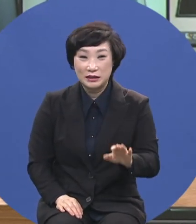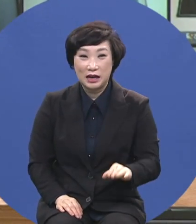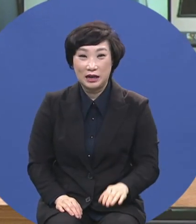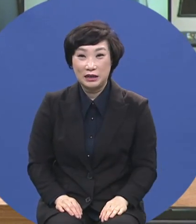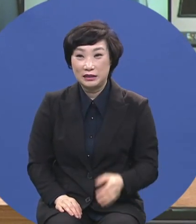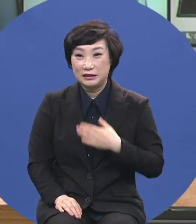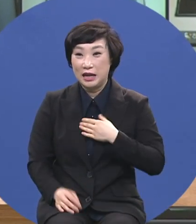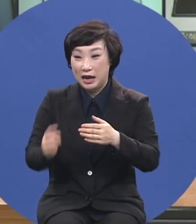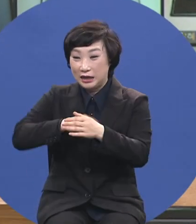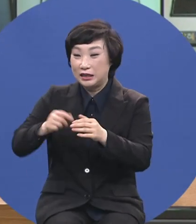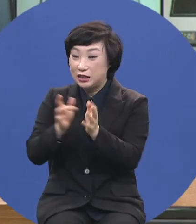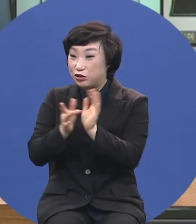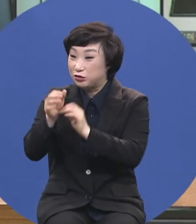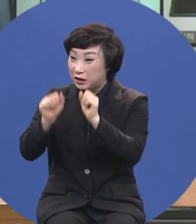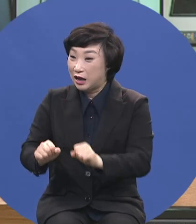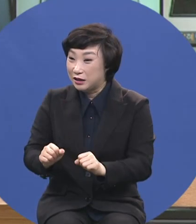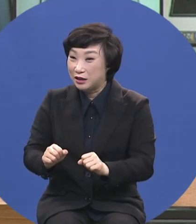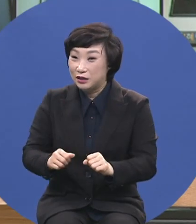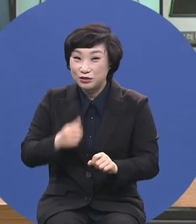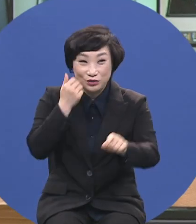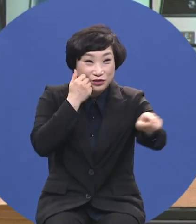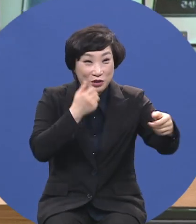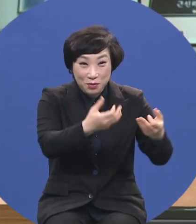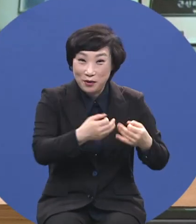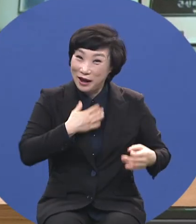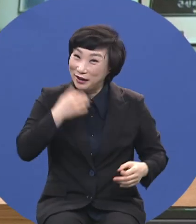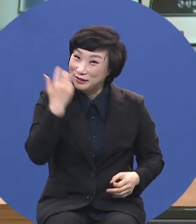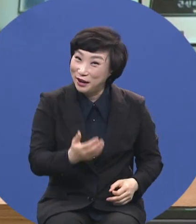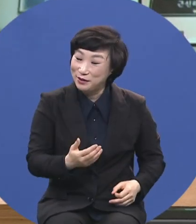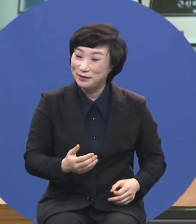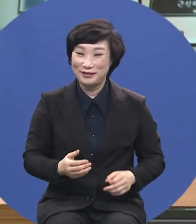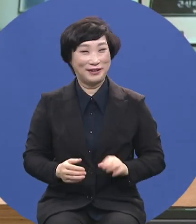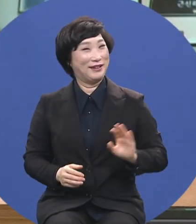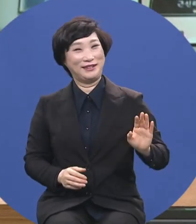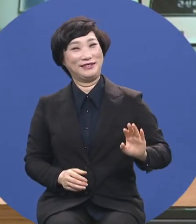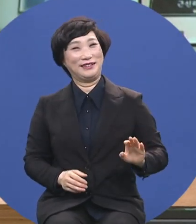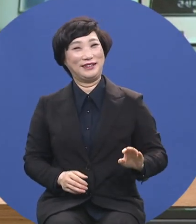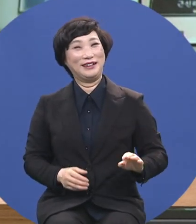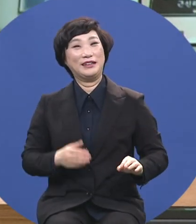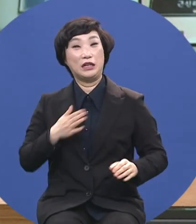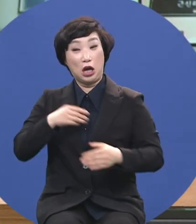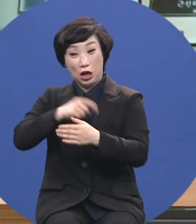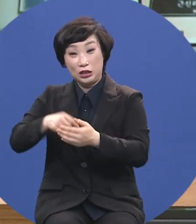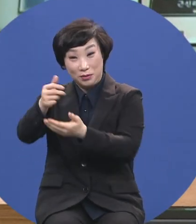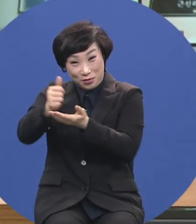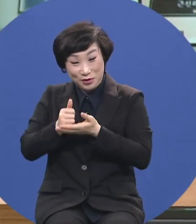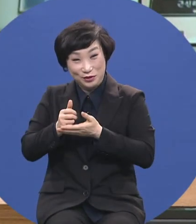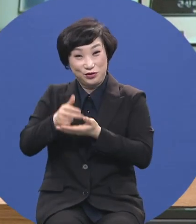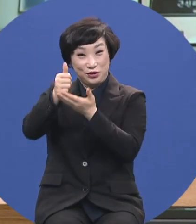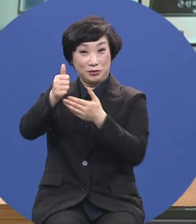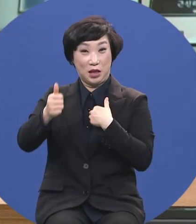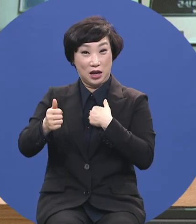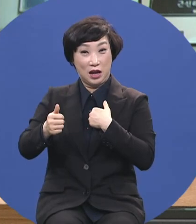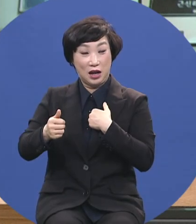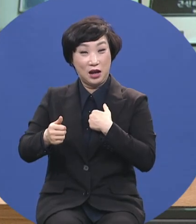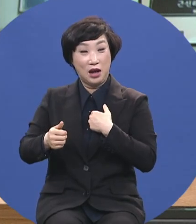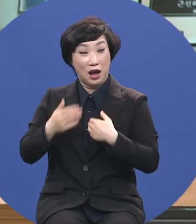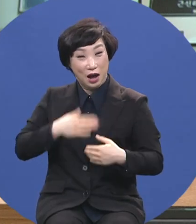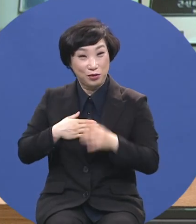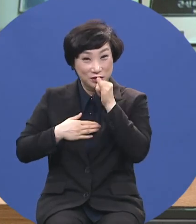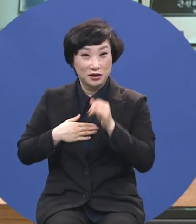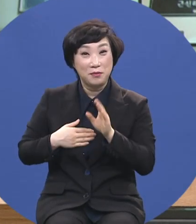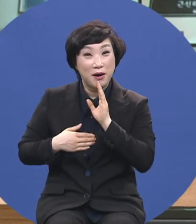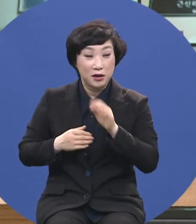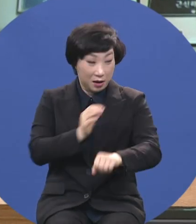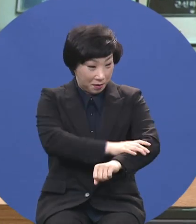당신 안에 예수 계시오 그래서 합니까? 내 안에 계셔서 내가 그걸 모르겠어. 내가 팔이 있는 걸 내가 알고,